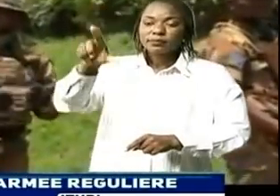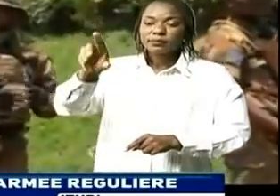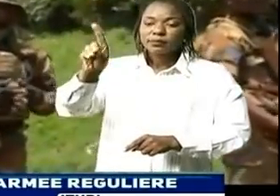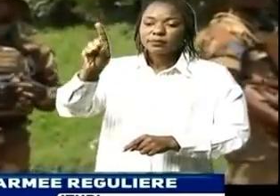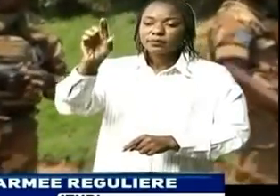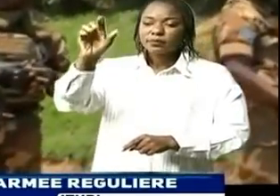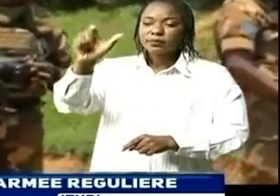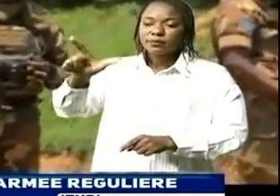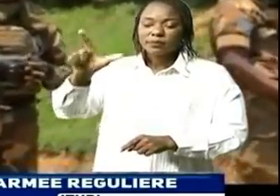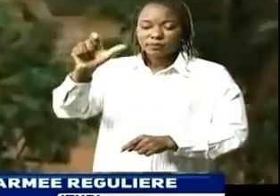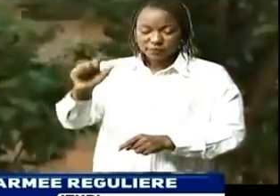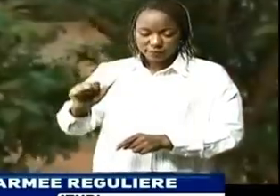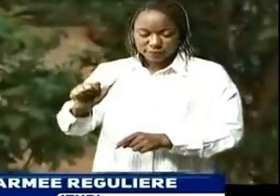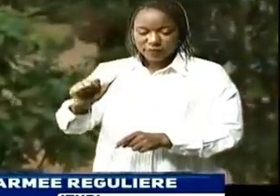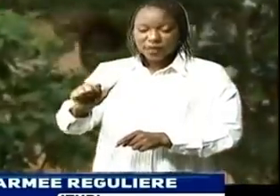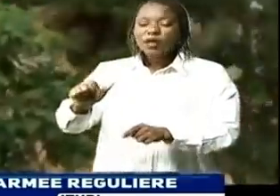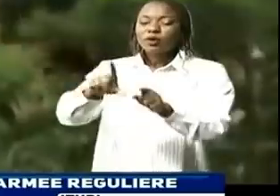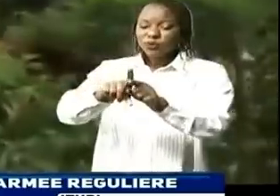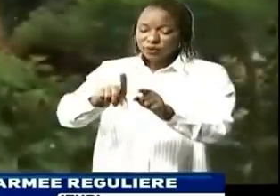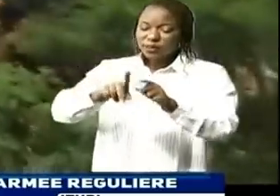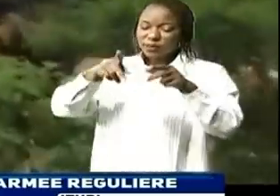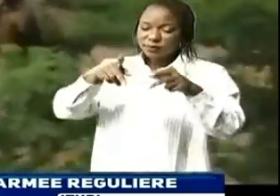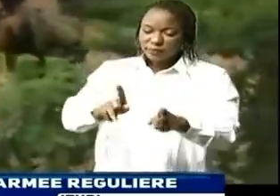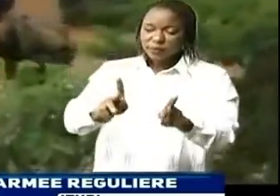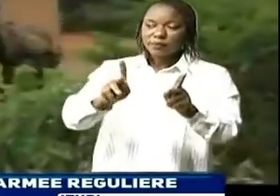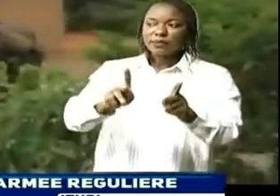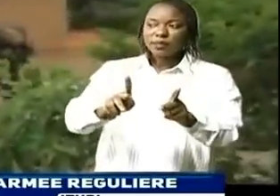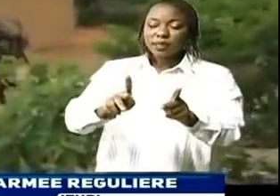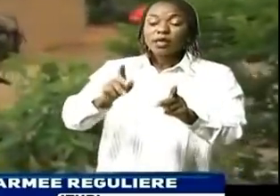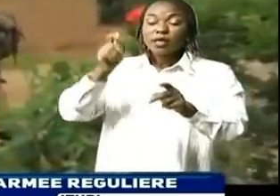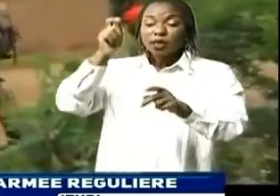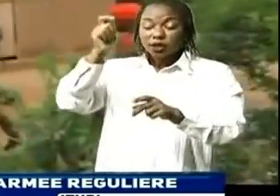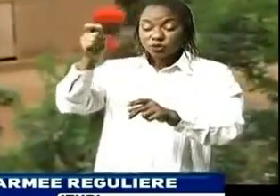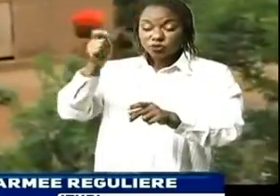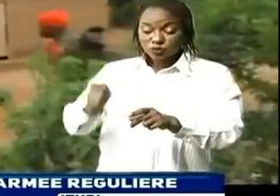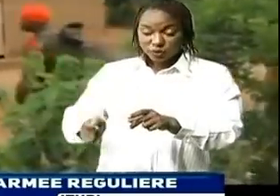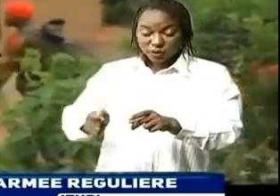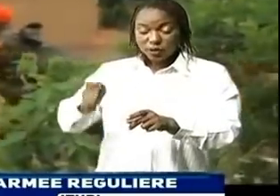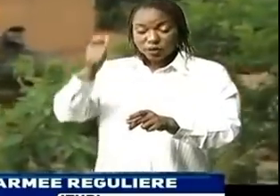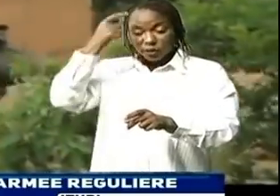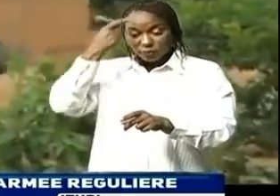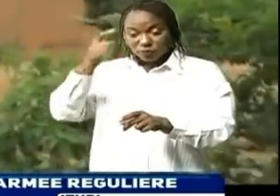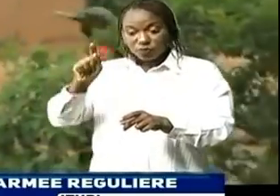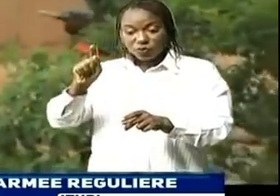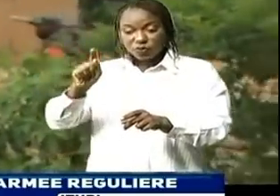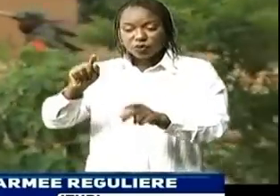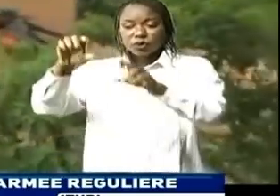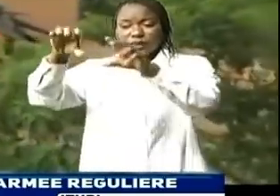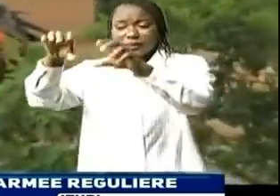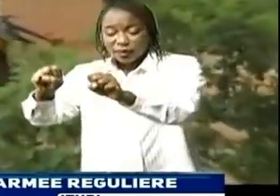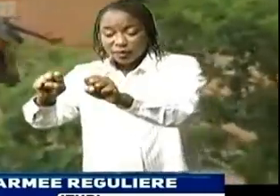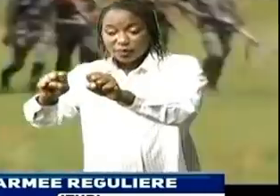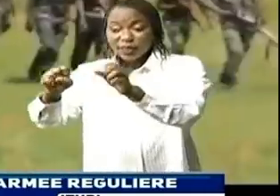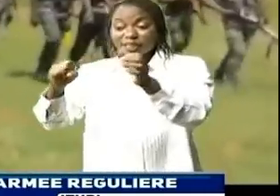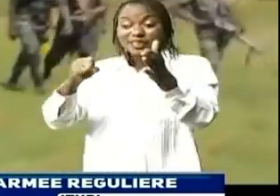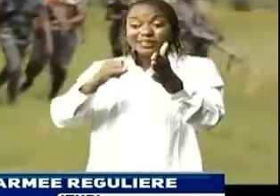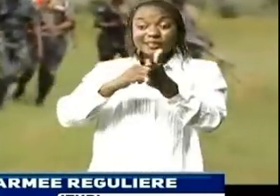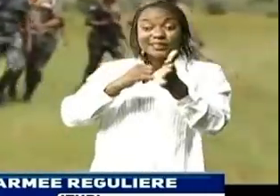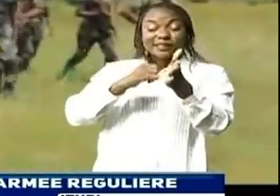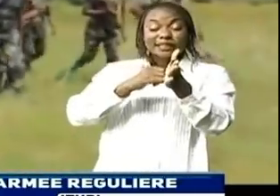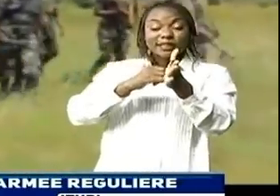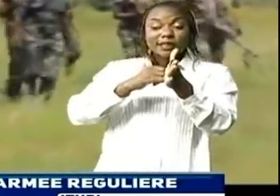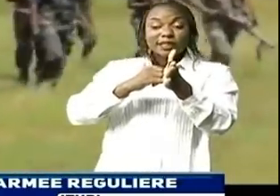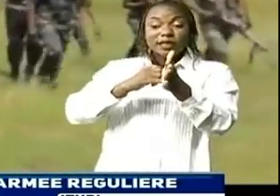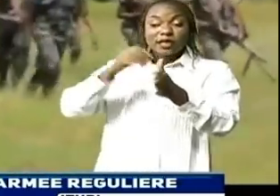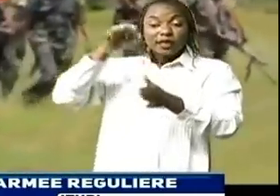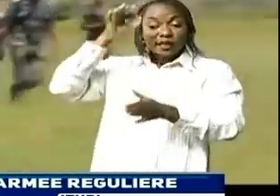des opérations et renseignements, a permis aux éléments de FARDC de prendre en tenaille ces terroristes. Le lieutenant Jules Ngongo,